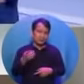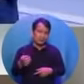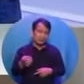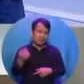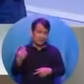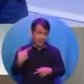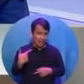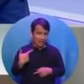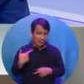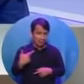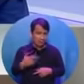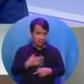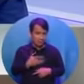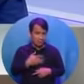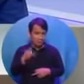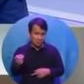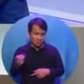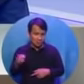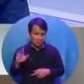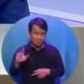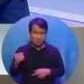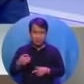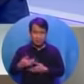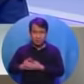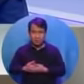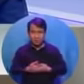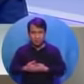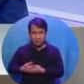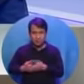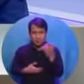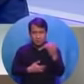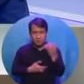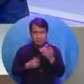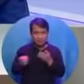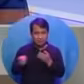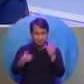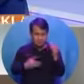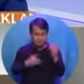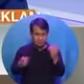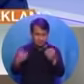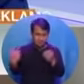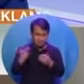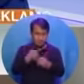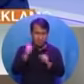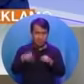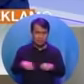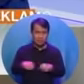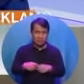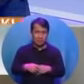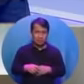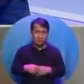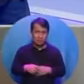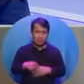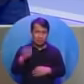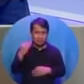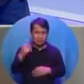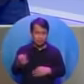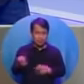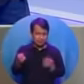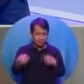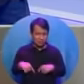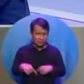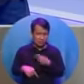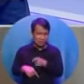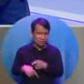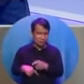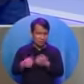Nang bababae, pakiramdam mo lamang. Eh, ayan, oh, karga-karga yung bata mo, hindi nga lumalaban. Eh, kung nang bababae, meron ka ebidensya. Sir,